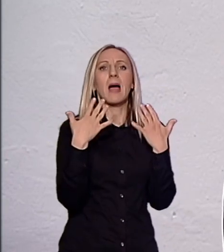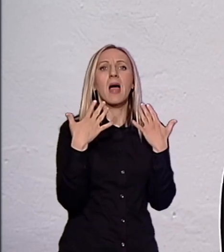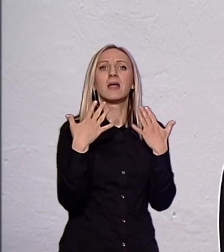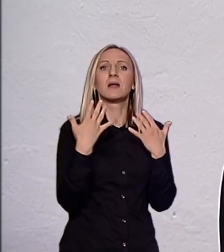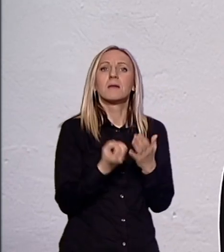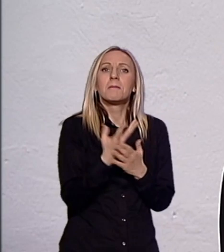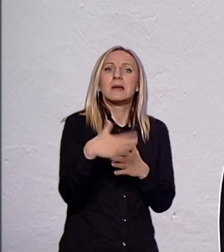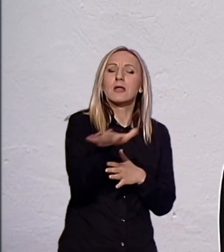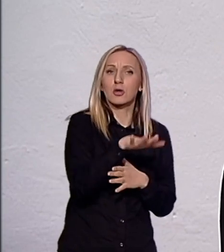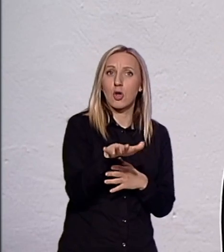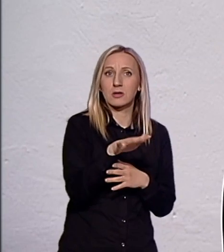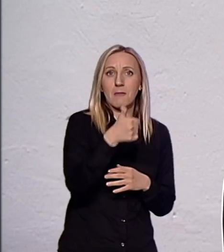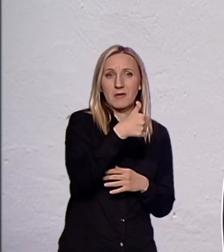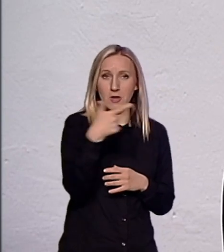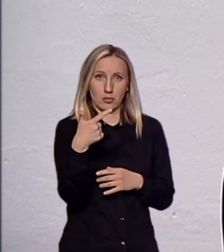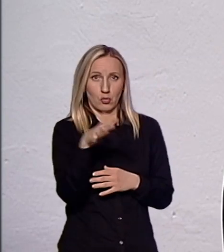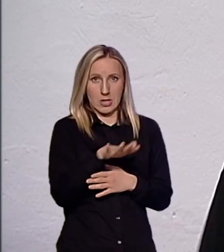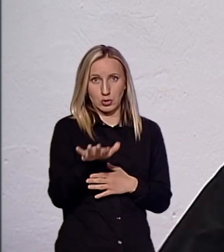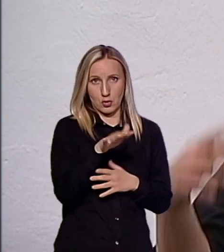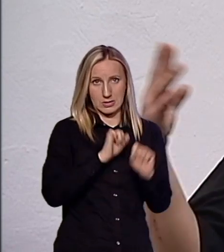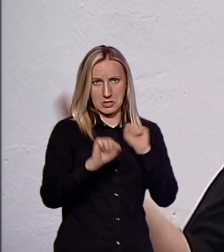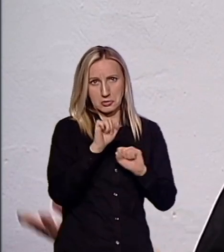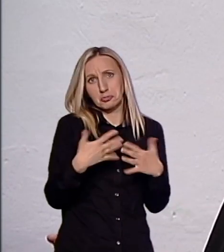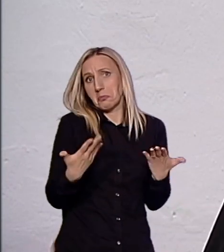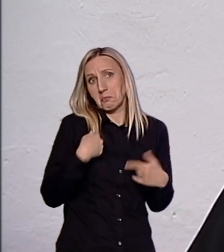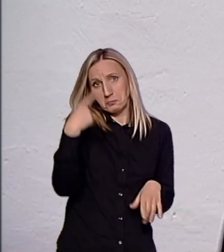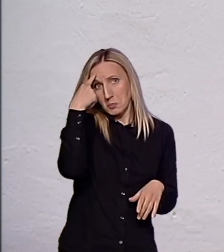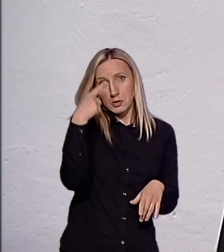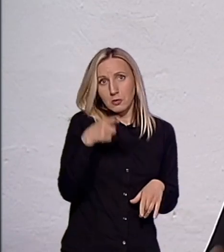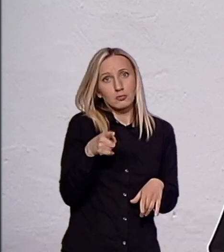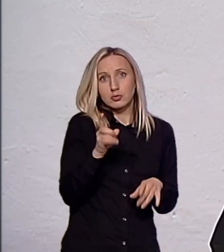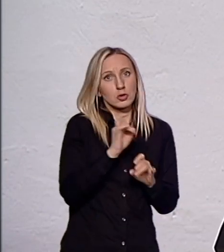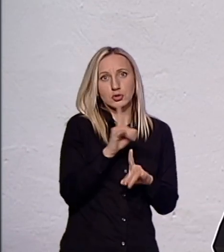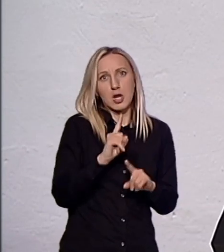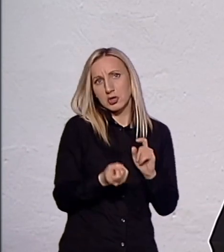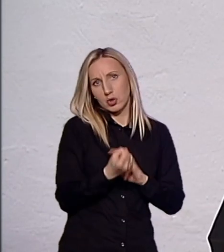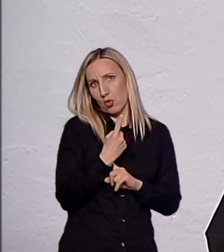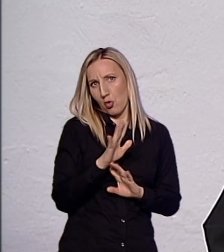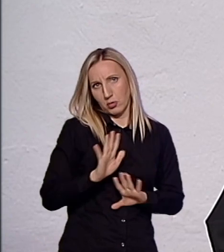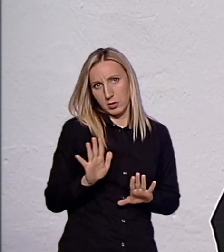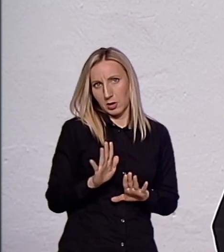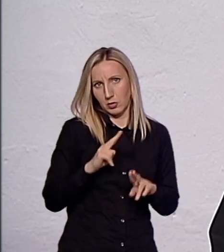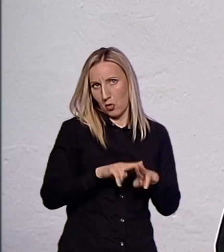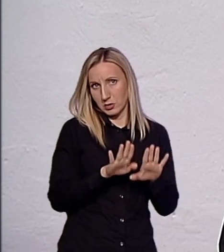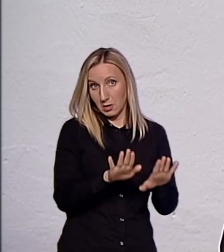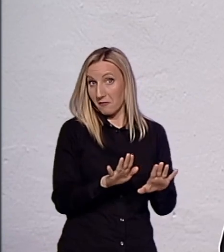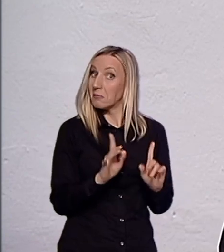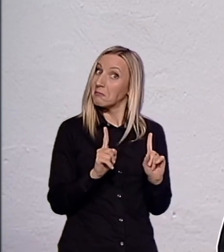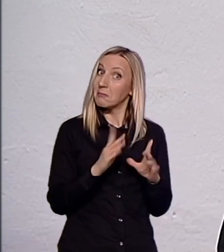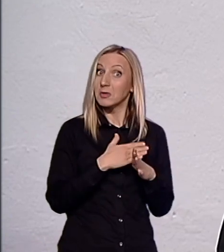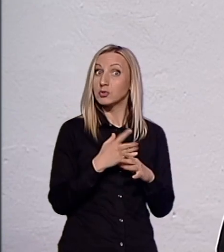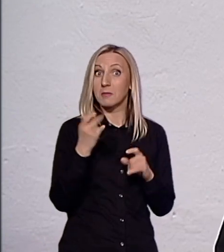prvoj i drugoj zoni zaštite. Tako da smatram da tu neće ništa da se desi. Međutim, Rakita je